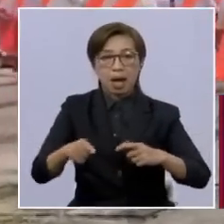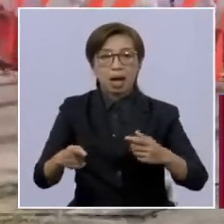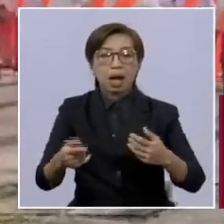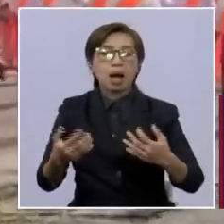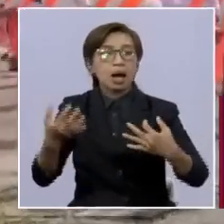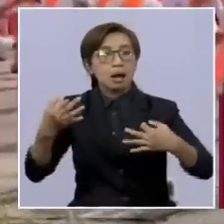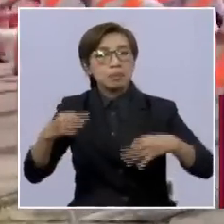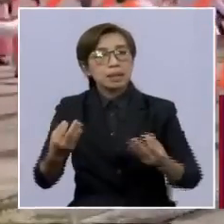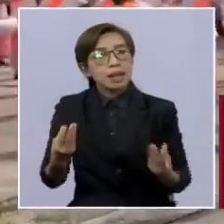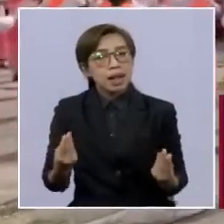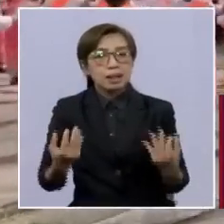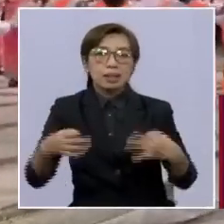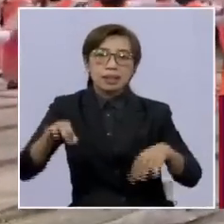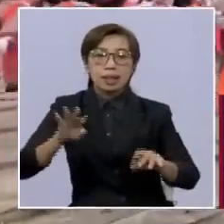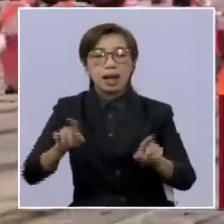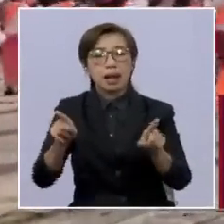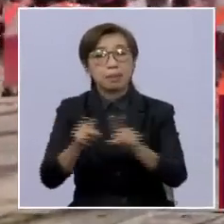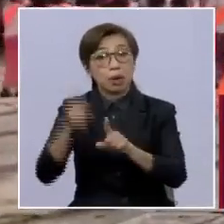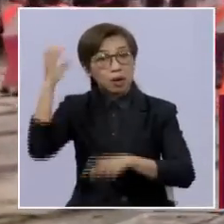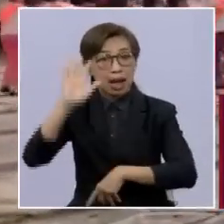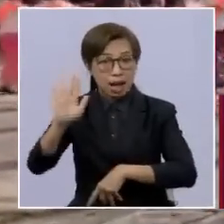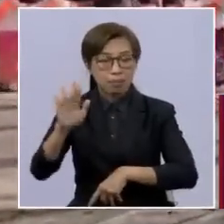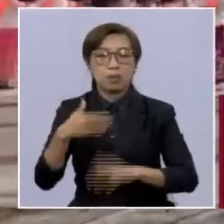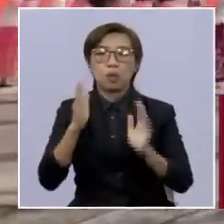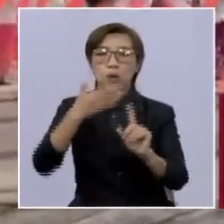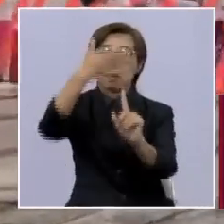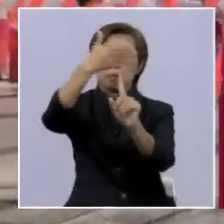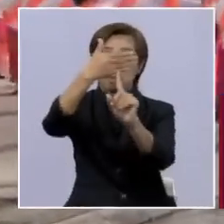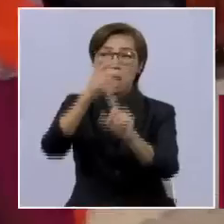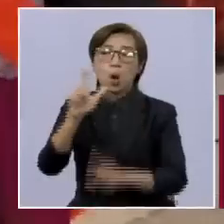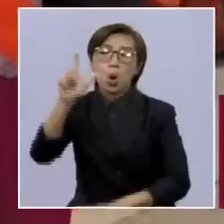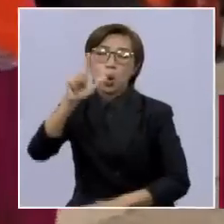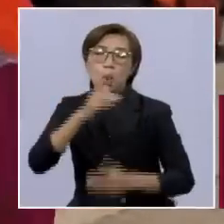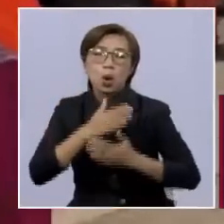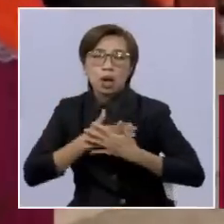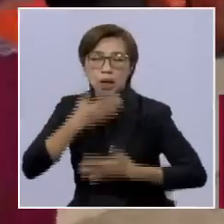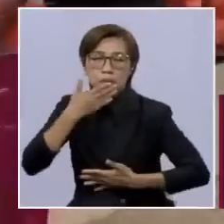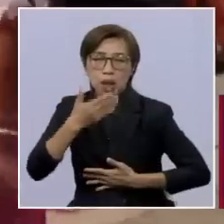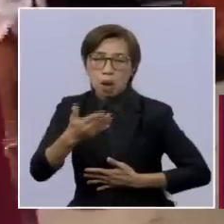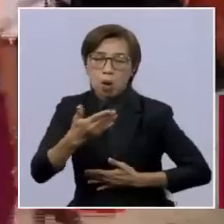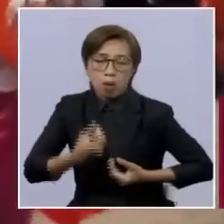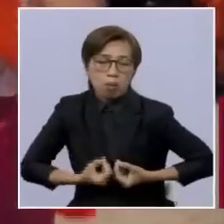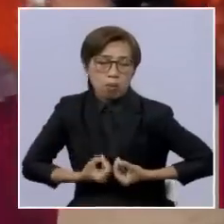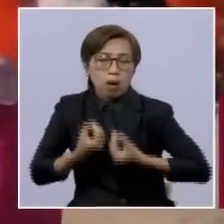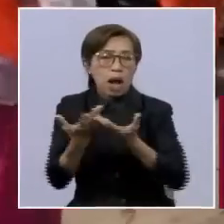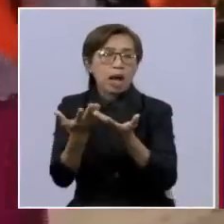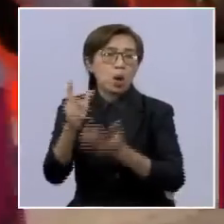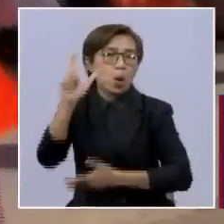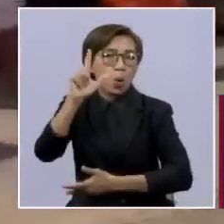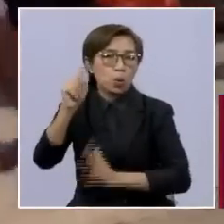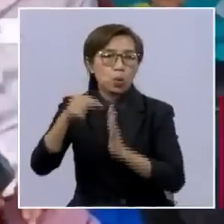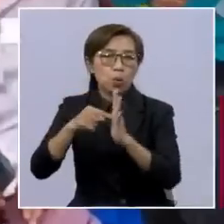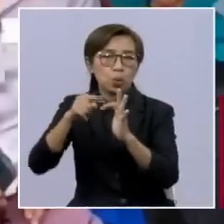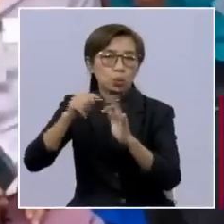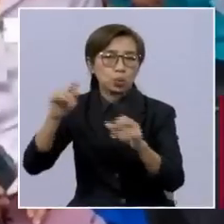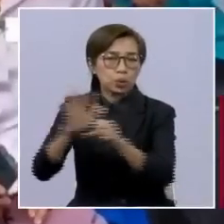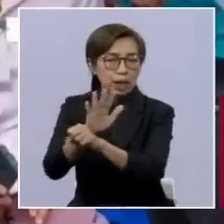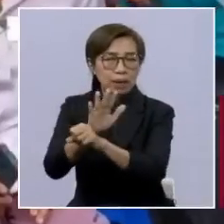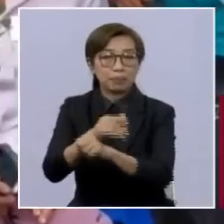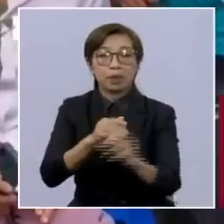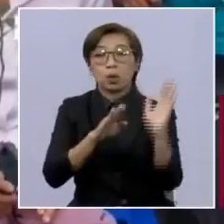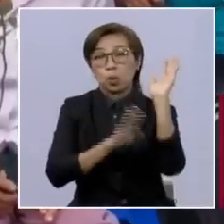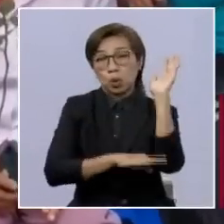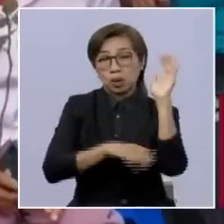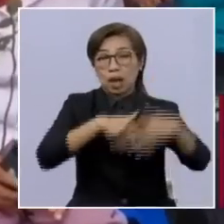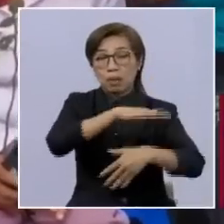การชูป้ายให้กำลังใจบางคนชูป้ายอย่างนี้ฮะรักลุงเสมอเทหมดหน้าตักให้ลุงตู่คนใต้รักนายกประยุ